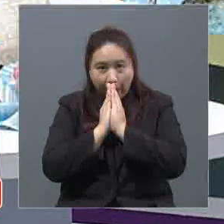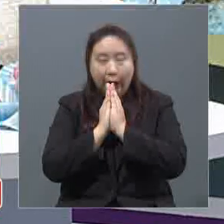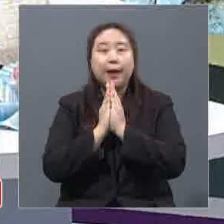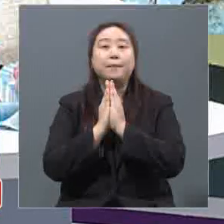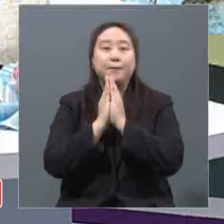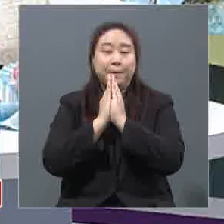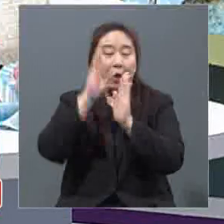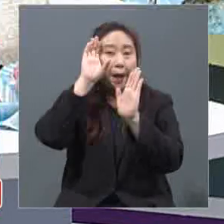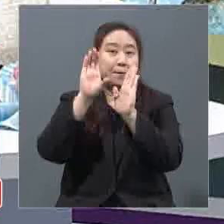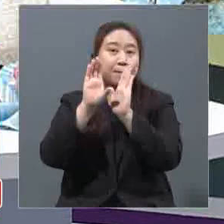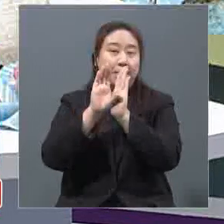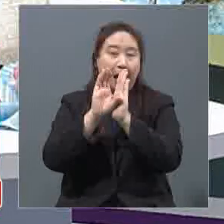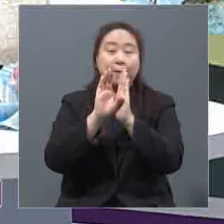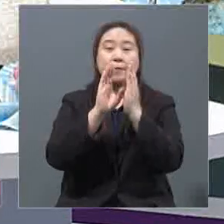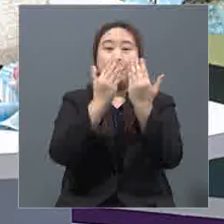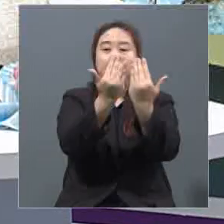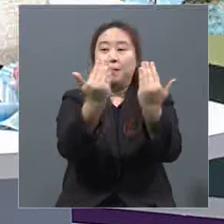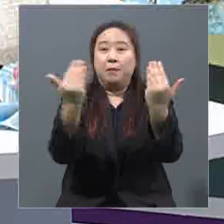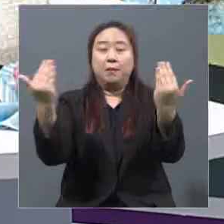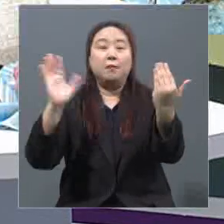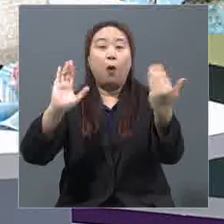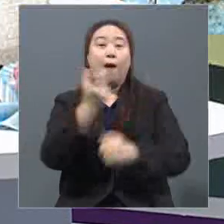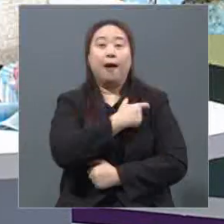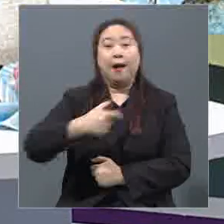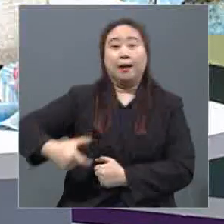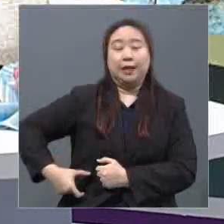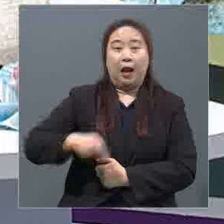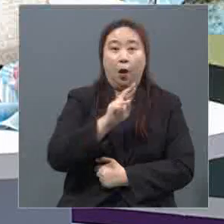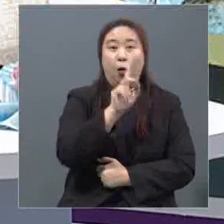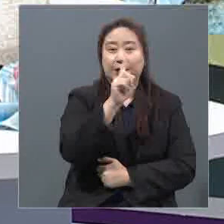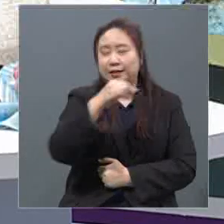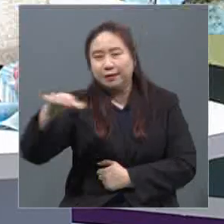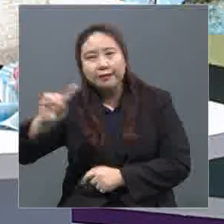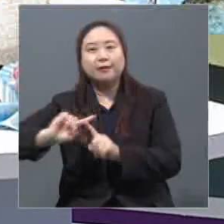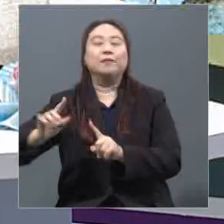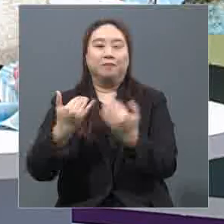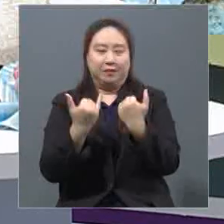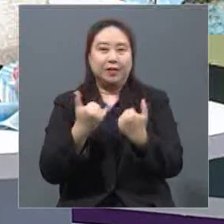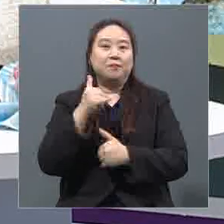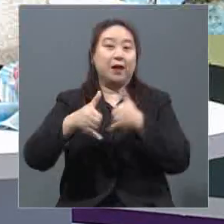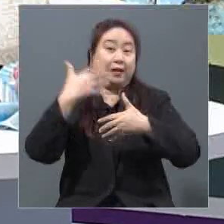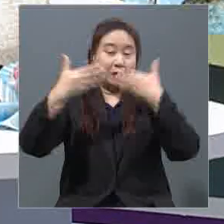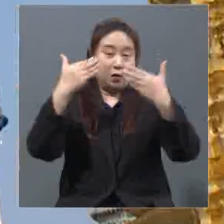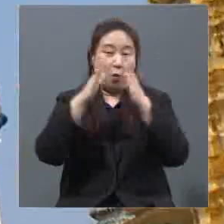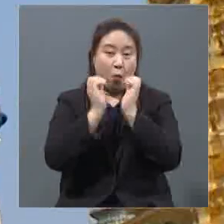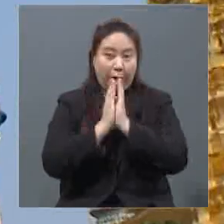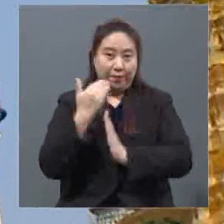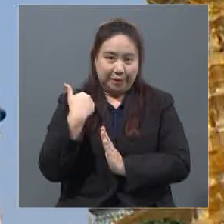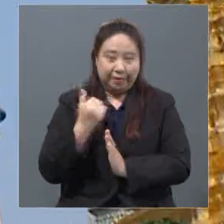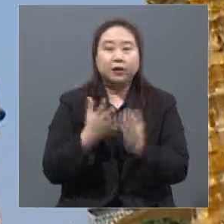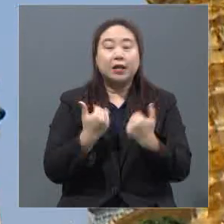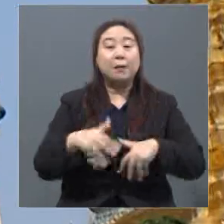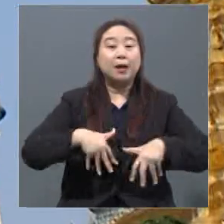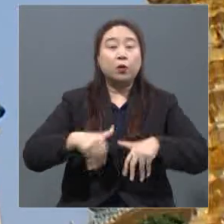สมเด็จพระบูรพมหากษัตริย์ยาธิชที่วัดพระศรีรัตนมหาศาสดานะครับประชาชนนะครับนำพวงมาลัยเข้ากราบ